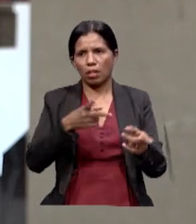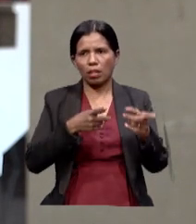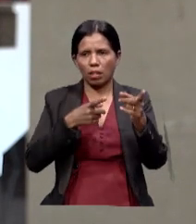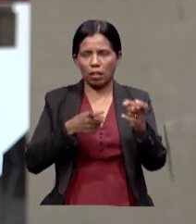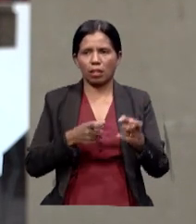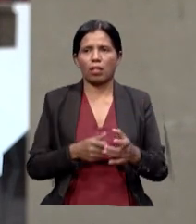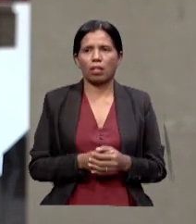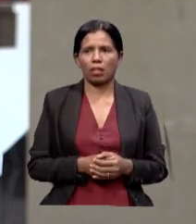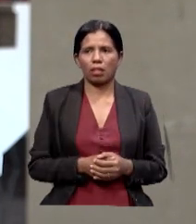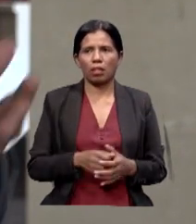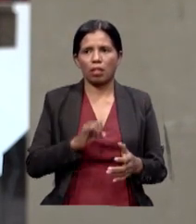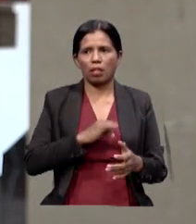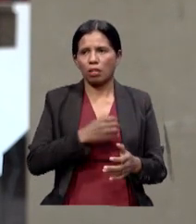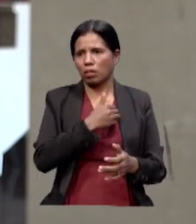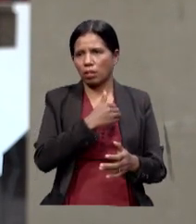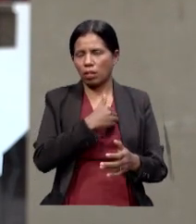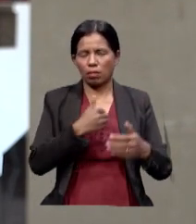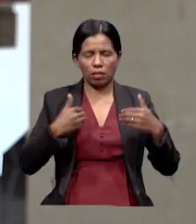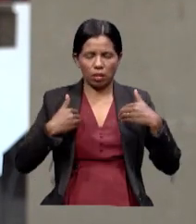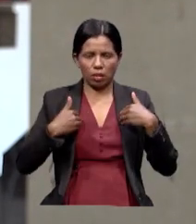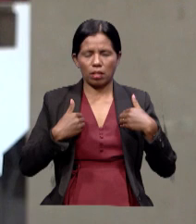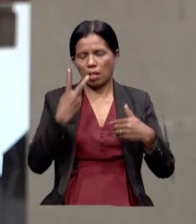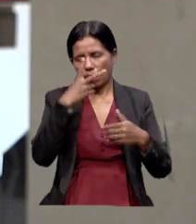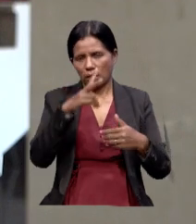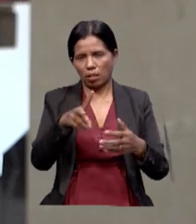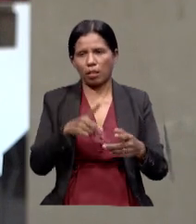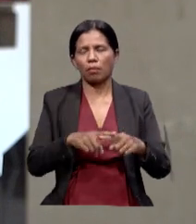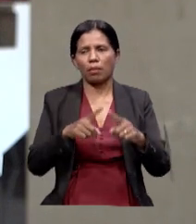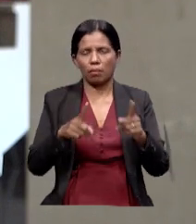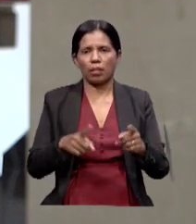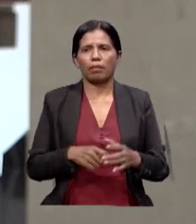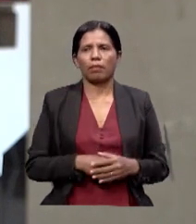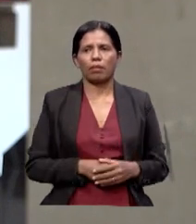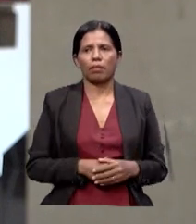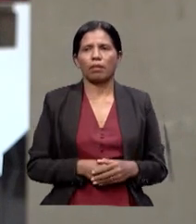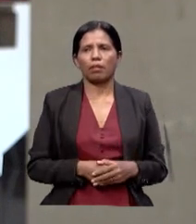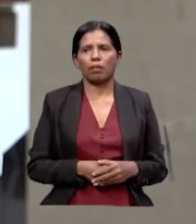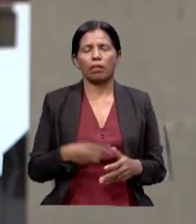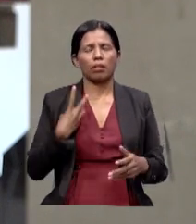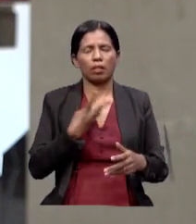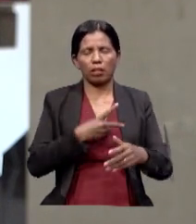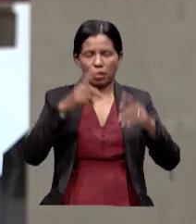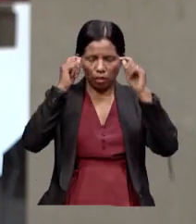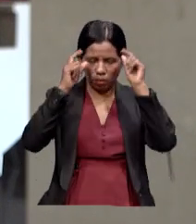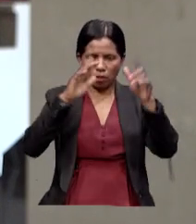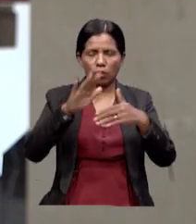person dia. Nih how sudah bi evidences evidence mas makanya. Ita Timor tengok